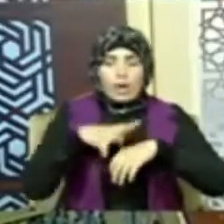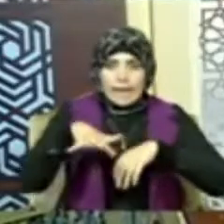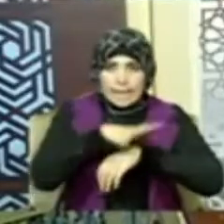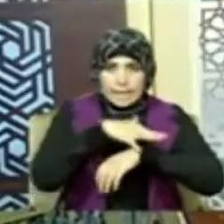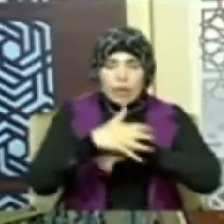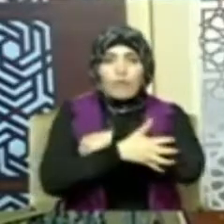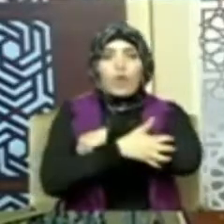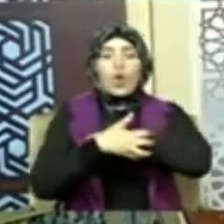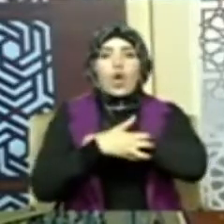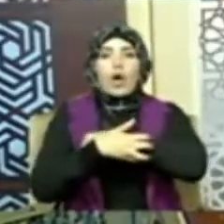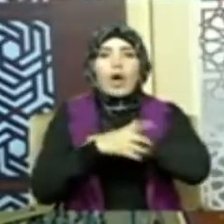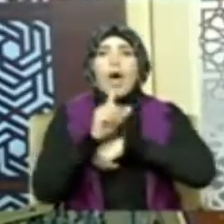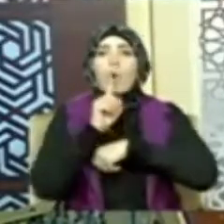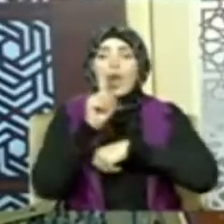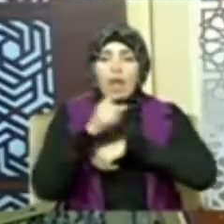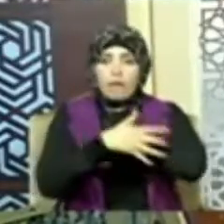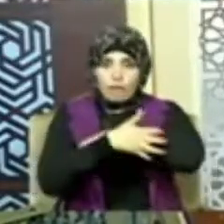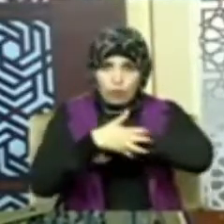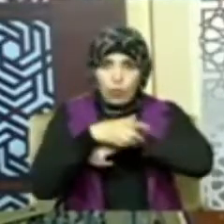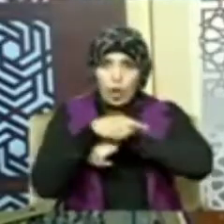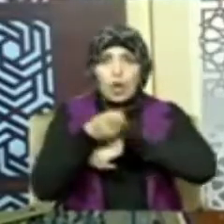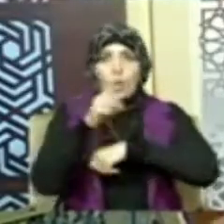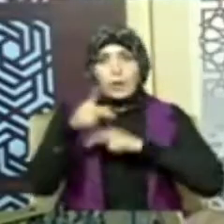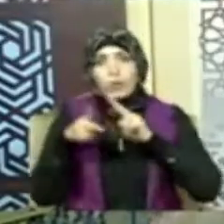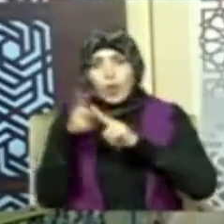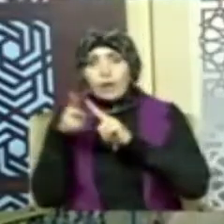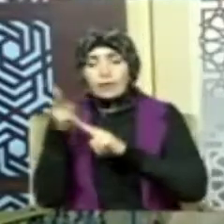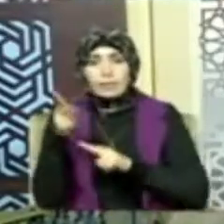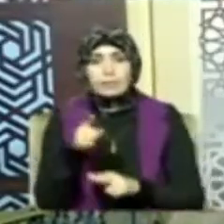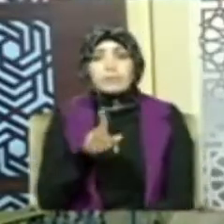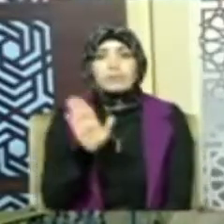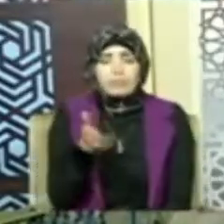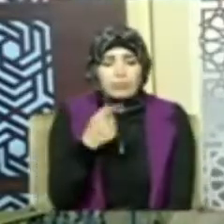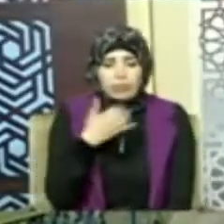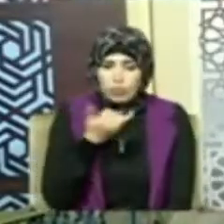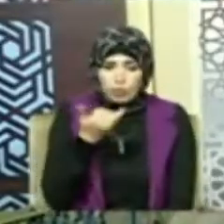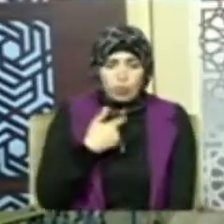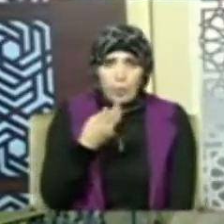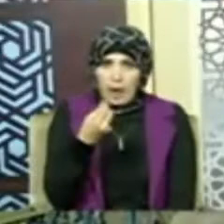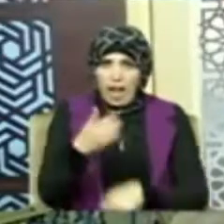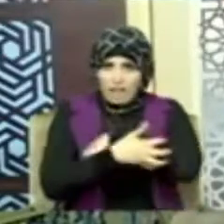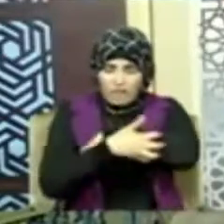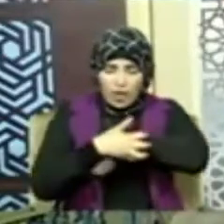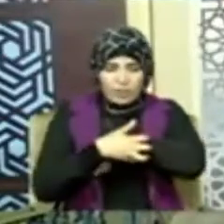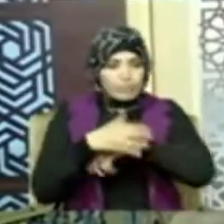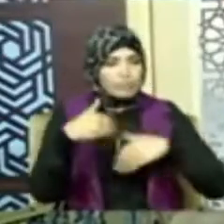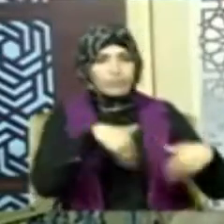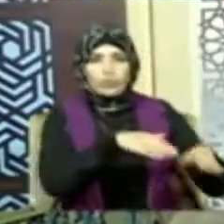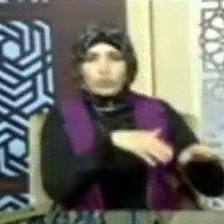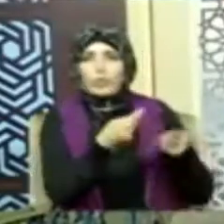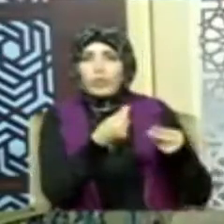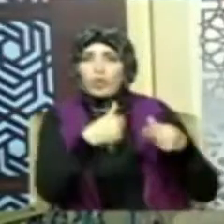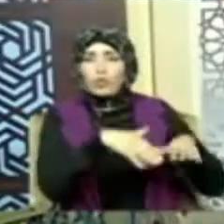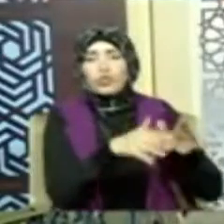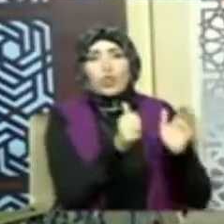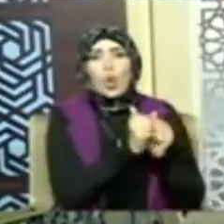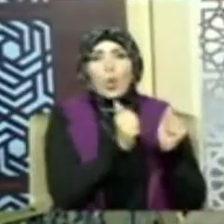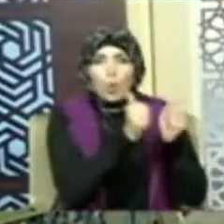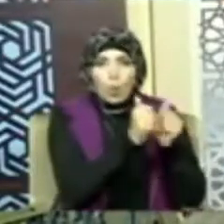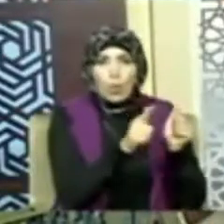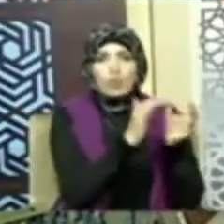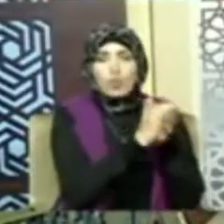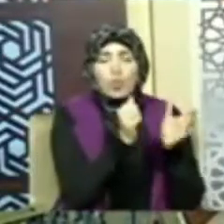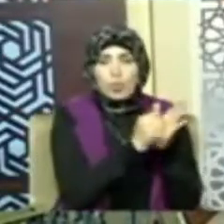كانوا فقراء، ومع ذلك مع فقرهم تركوا أموالهم وبيوتهم لله